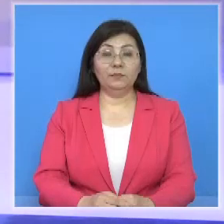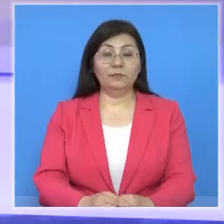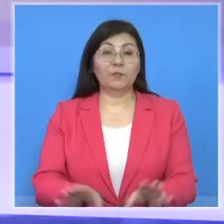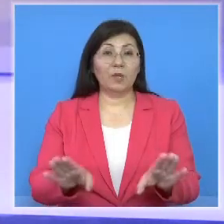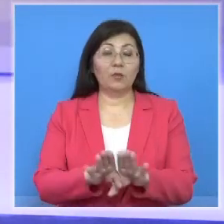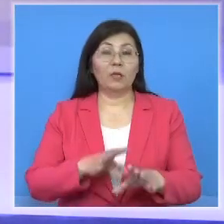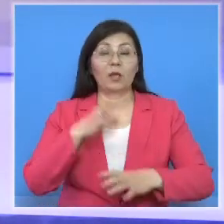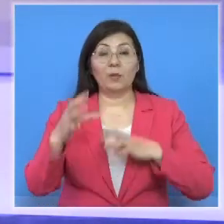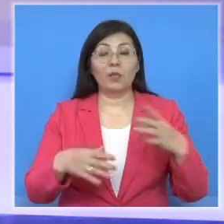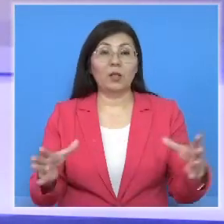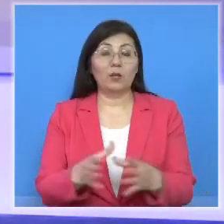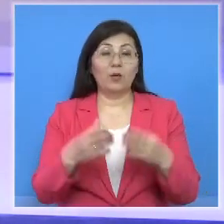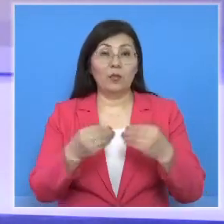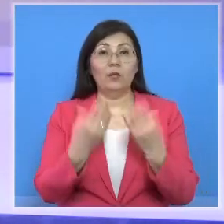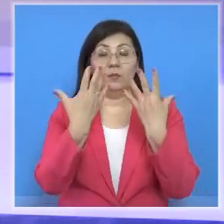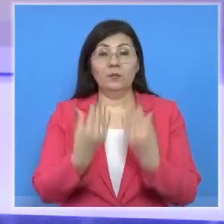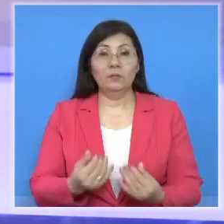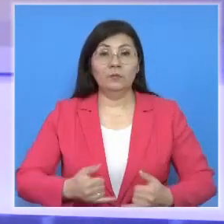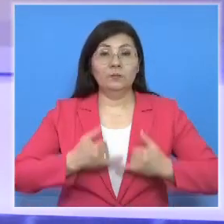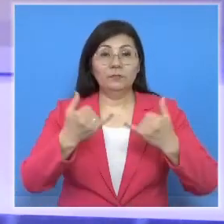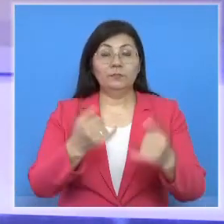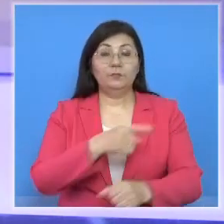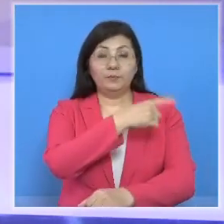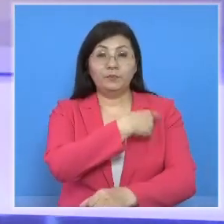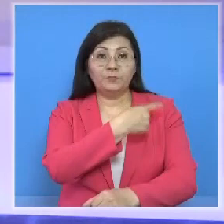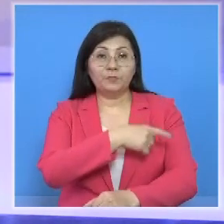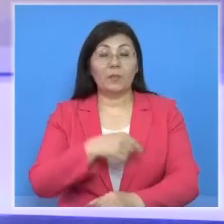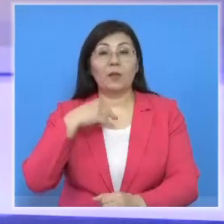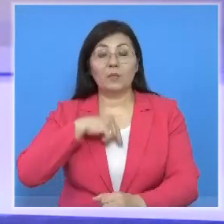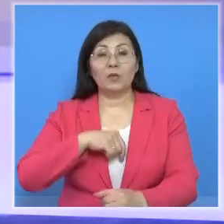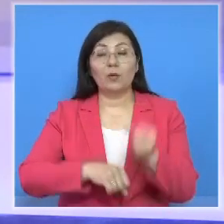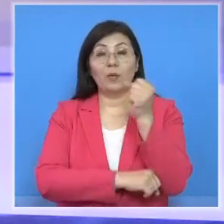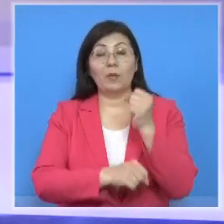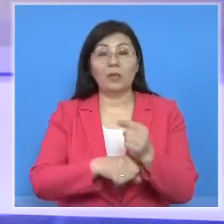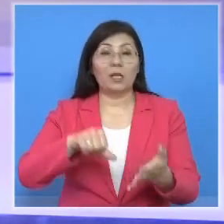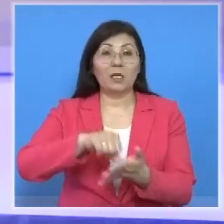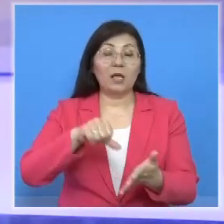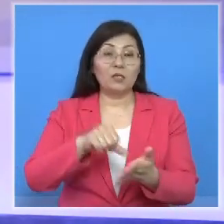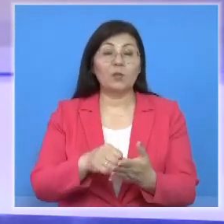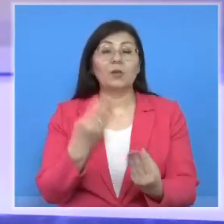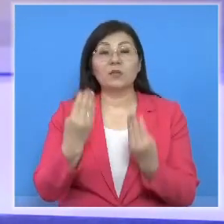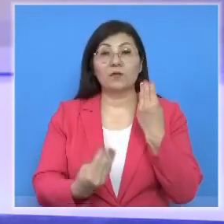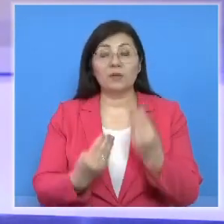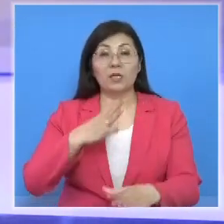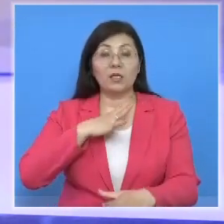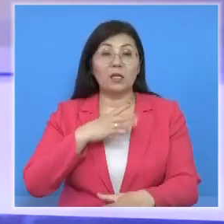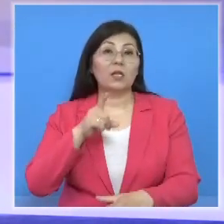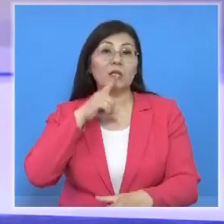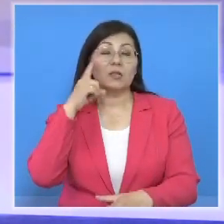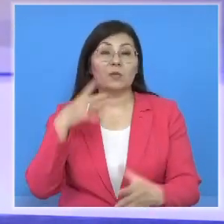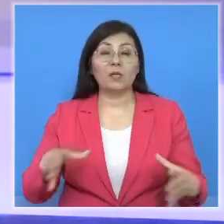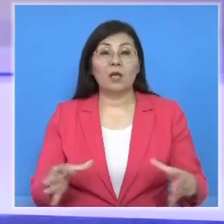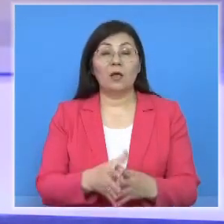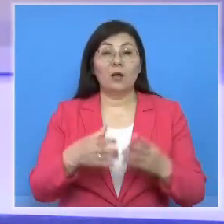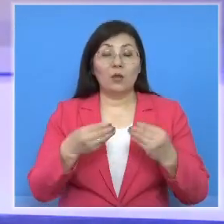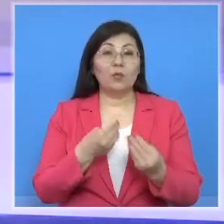Сондай халықаралық отбасы күніне орай дәрігер және психолог мамандардың қатысуымен семинар-тренинг өтті. Жастарға отбасы құндылығы,